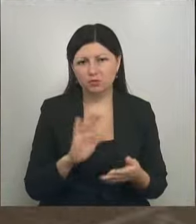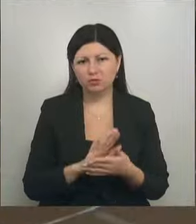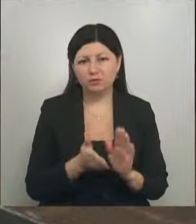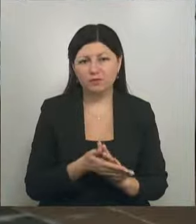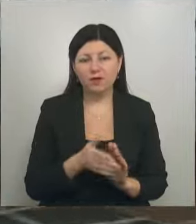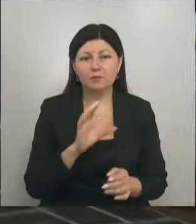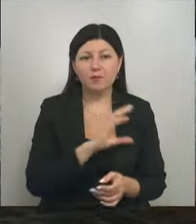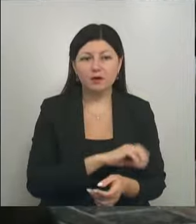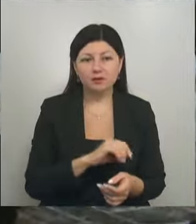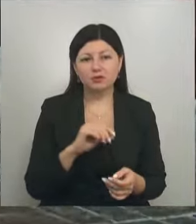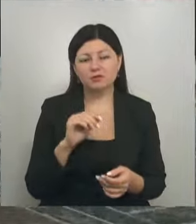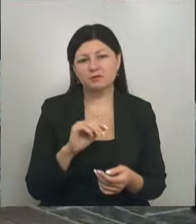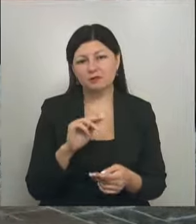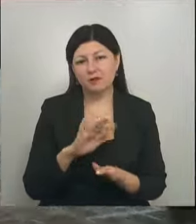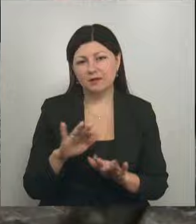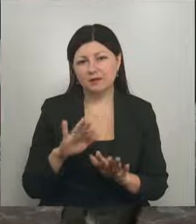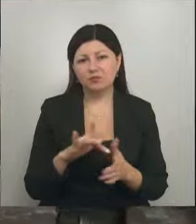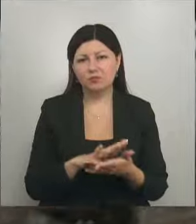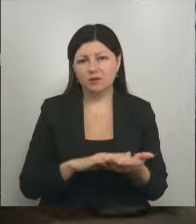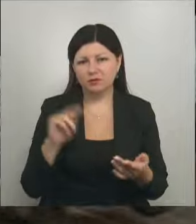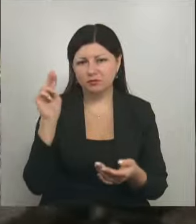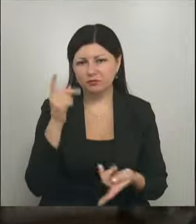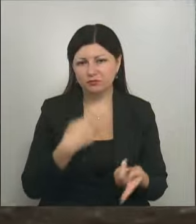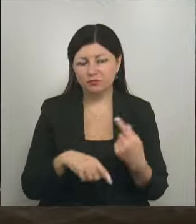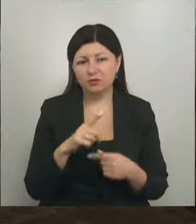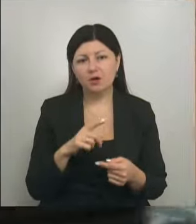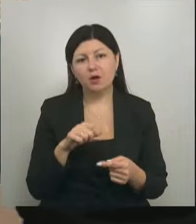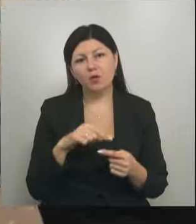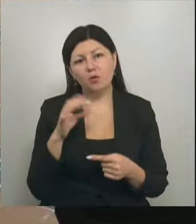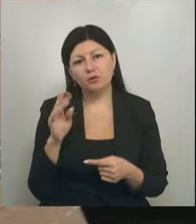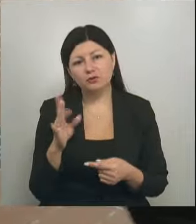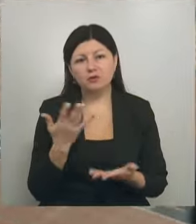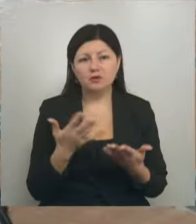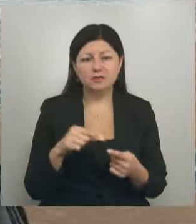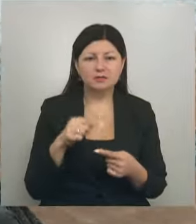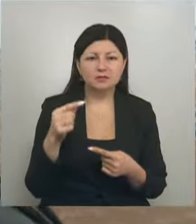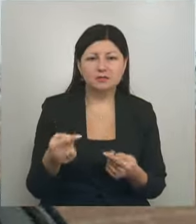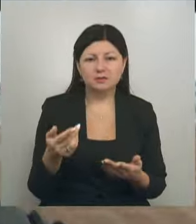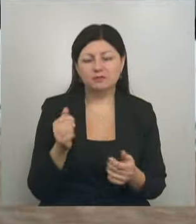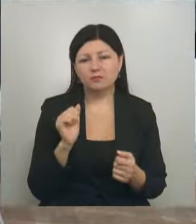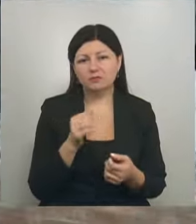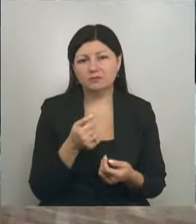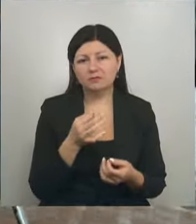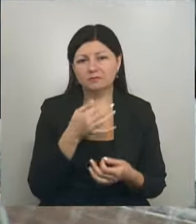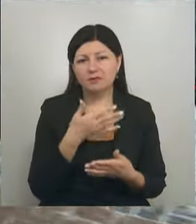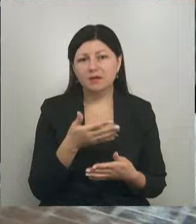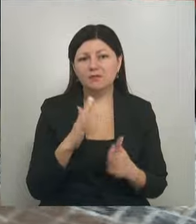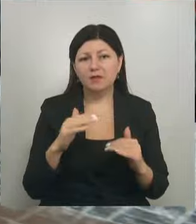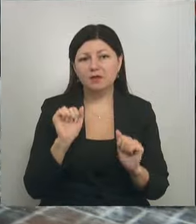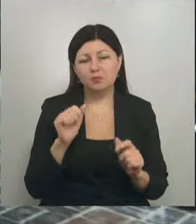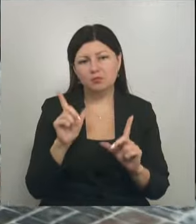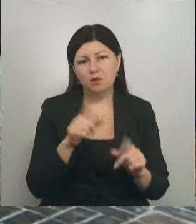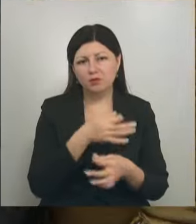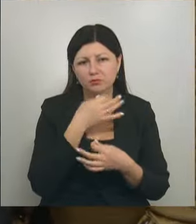они продолжат образовательный процесс. Сейчас рассматривают как очные, так и дистанционные форматы. Чиновник подчеркнул, поехать в лагерь может